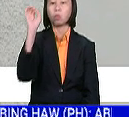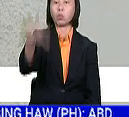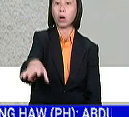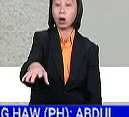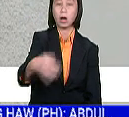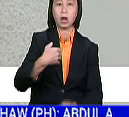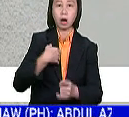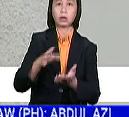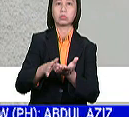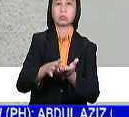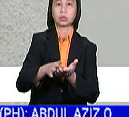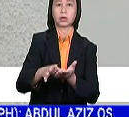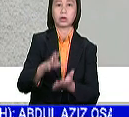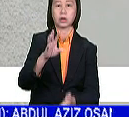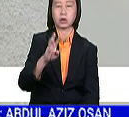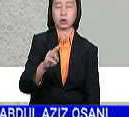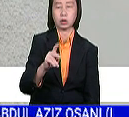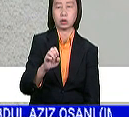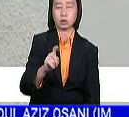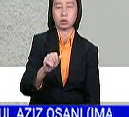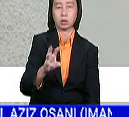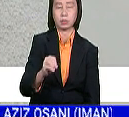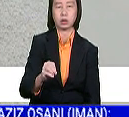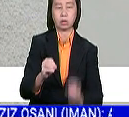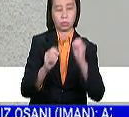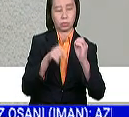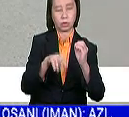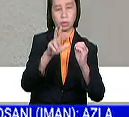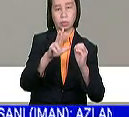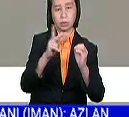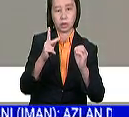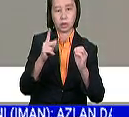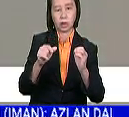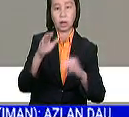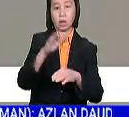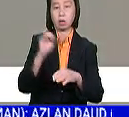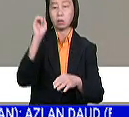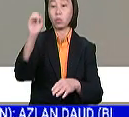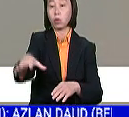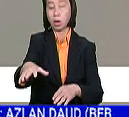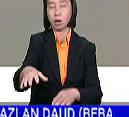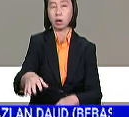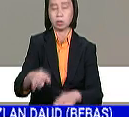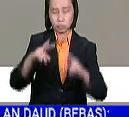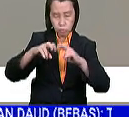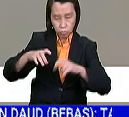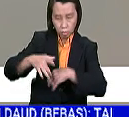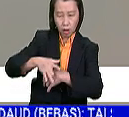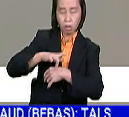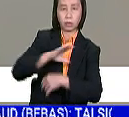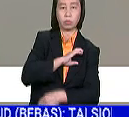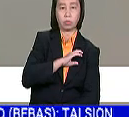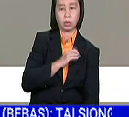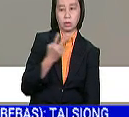mengandungi dadah jenis methamphetamine seberat 0853 g ke atas jalan tambahnya siasatan awal pihak